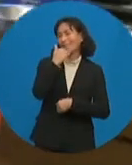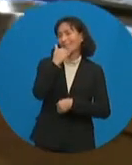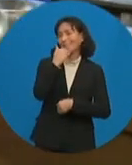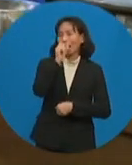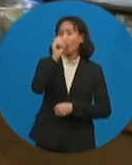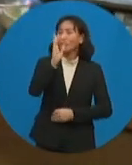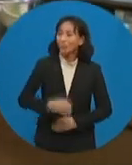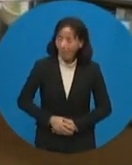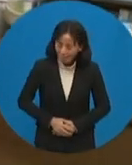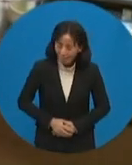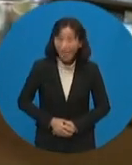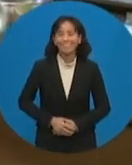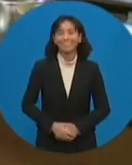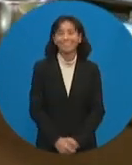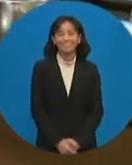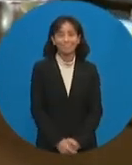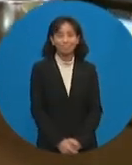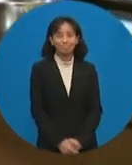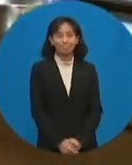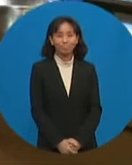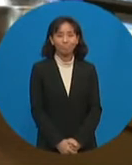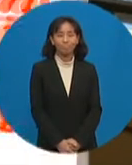今日はよろしくお願いします。 よろしくお願いします。